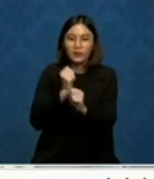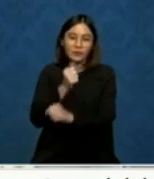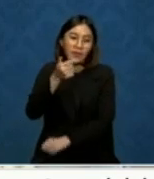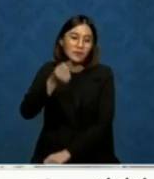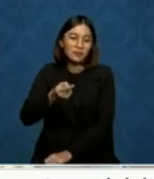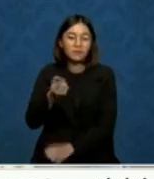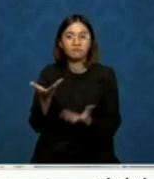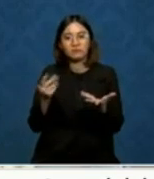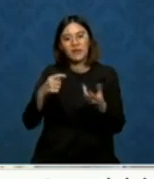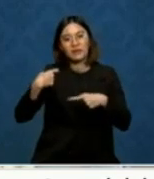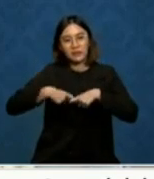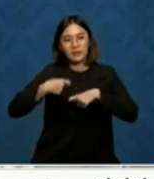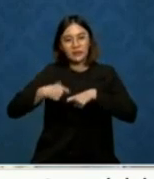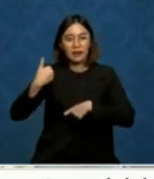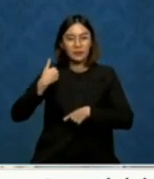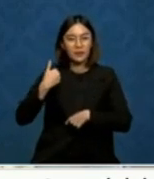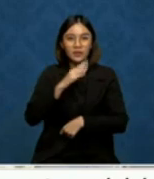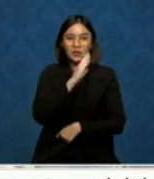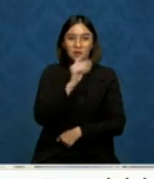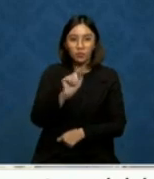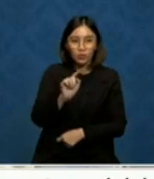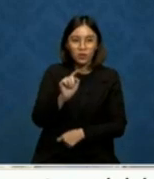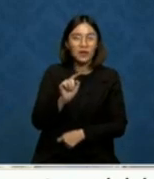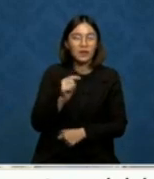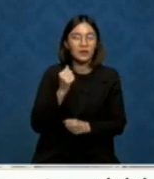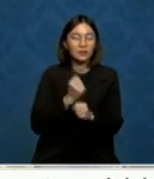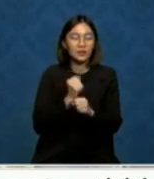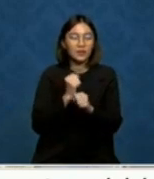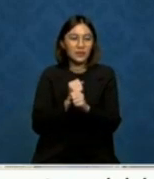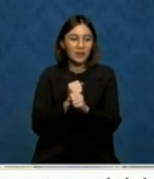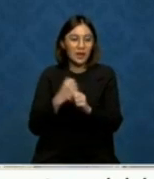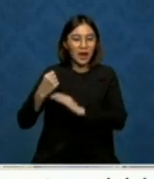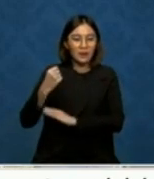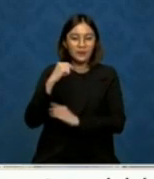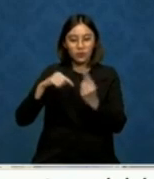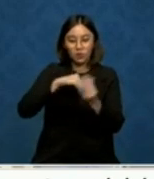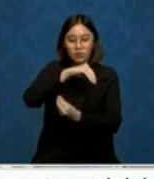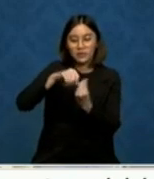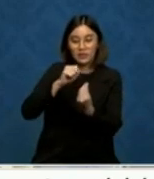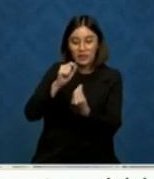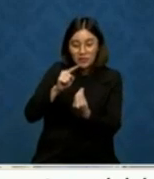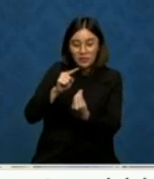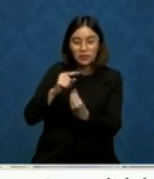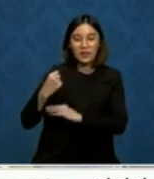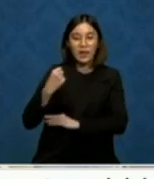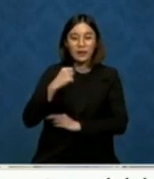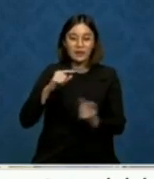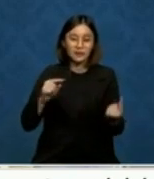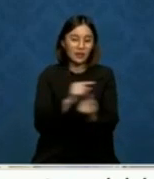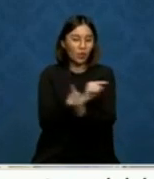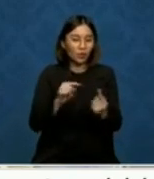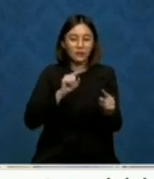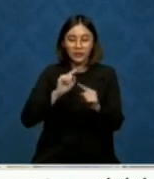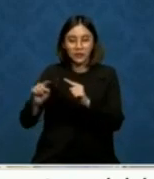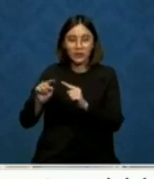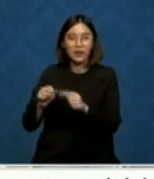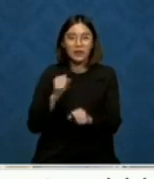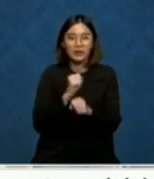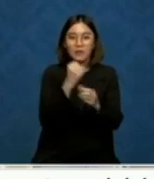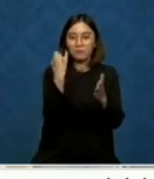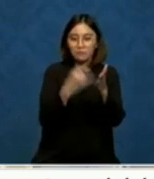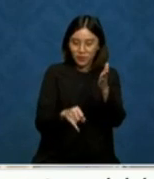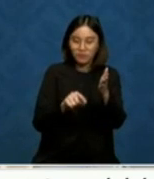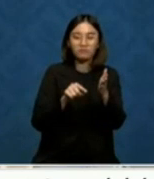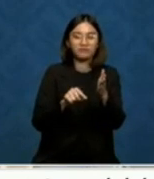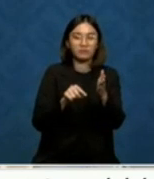เนี่ยค่อนข้างยากนะครับต่อให้คุณมีฐานะนะครับมีอำนาจทางเศรษฐกิจหรือว่ามีอำนาจทางสังคมอย่างไรเนี่ยครับจะเอาผิดจากค